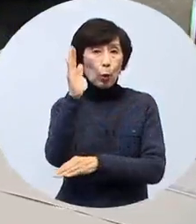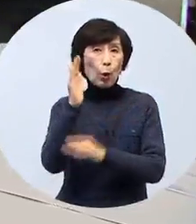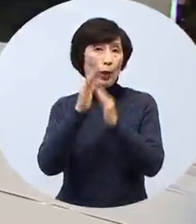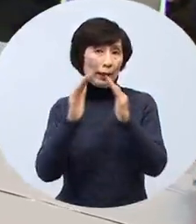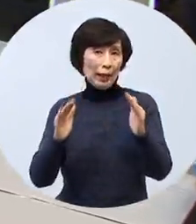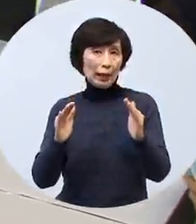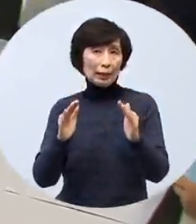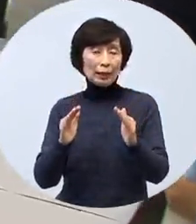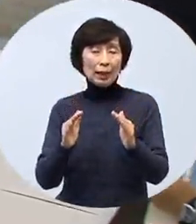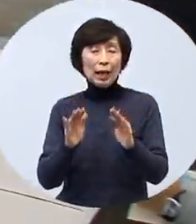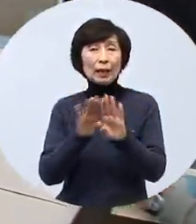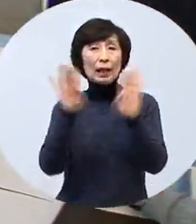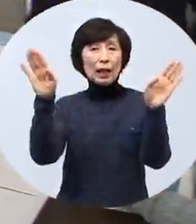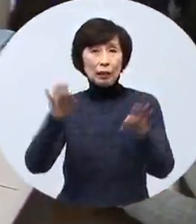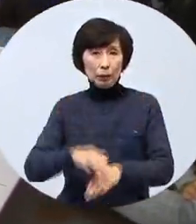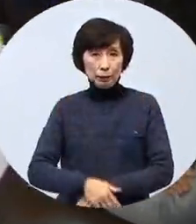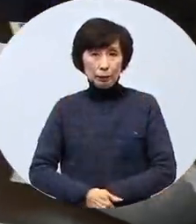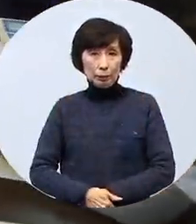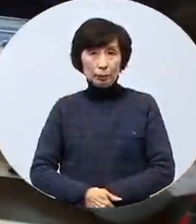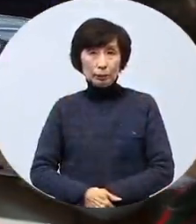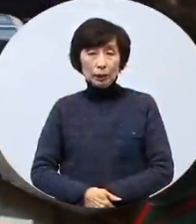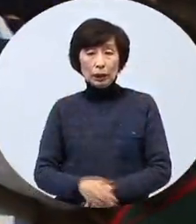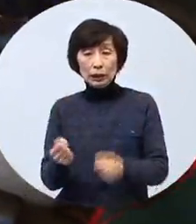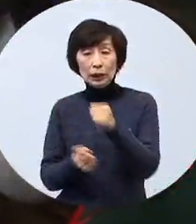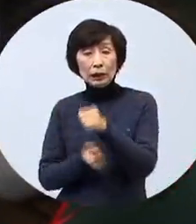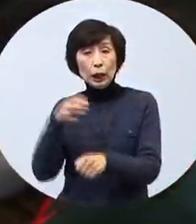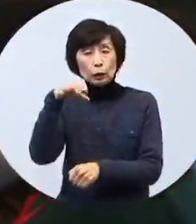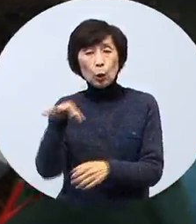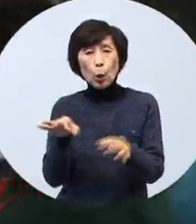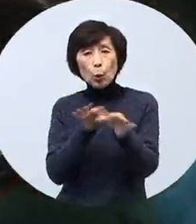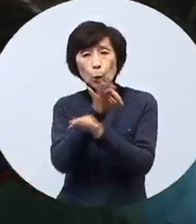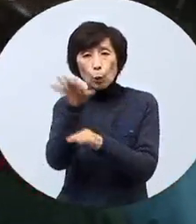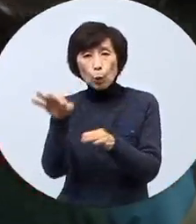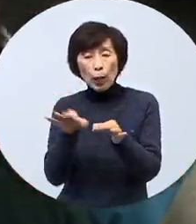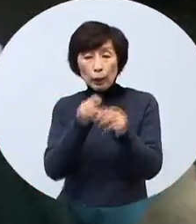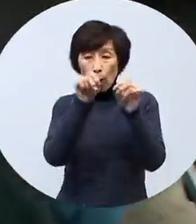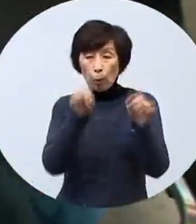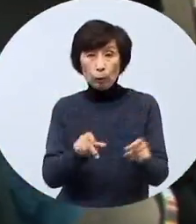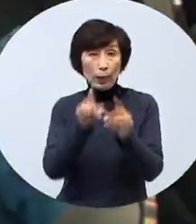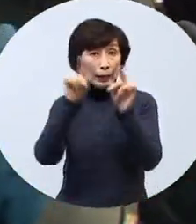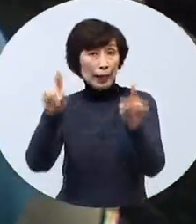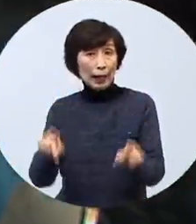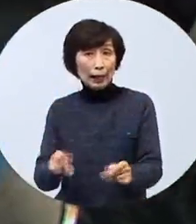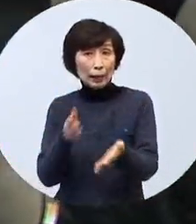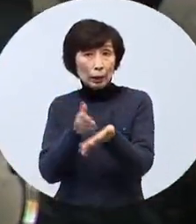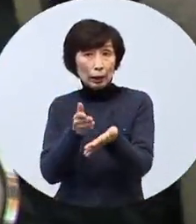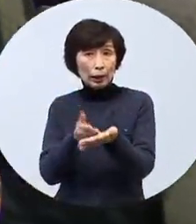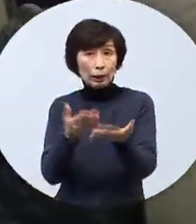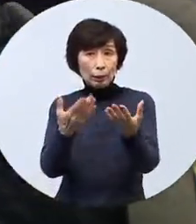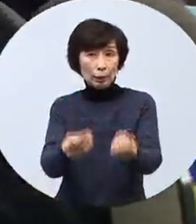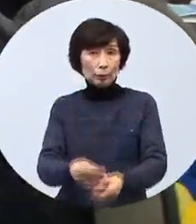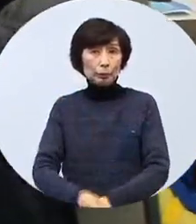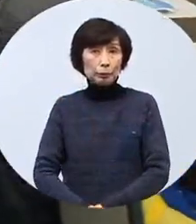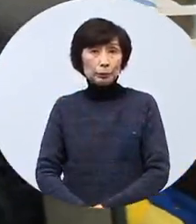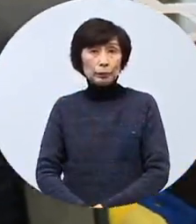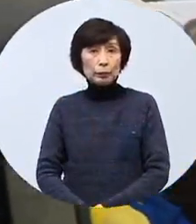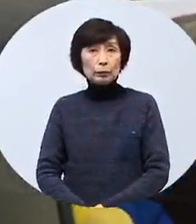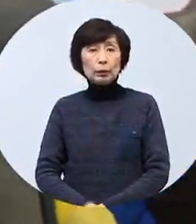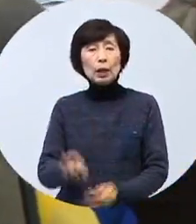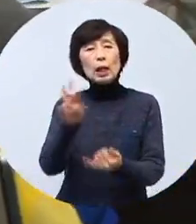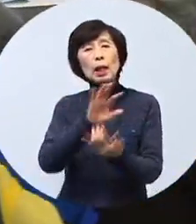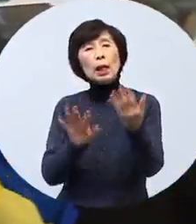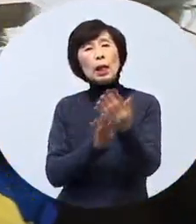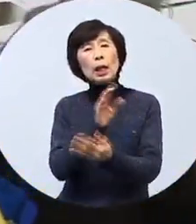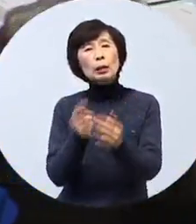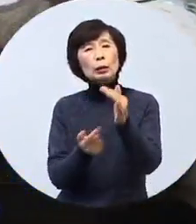沢市民会館で開かれ、避難所運営が抱える問題点や課題について語られました。 災害の時に想